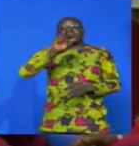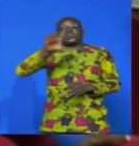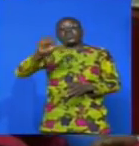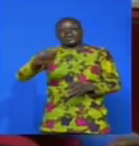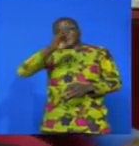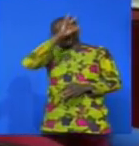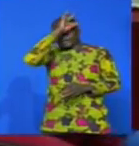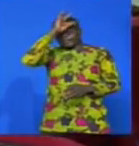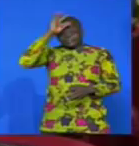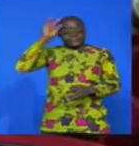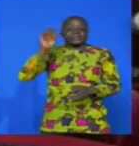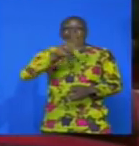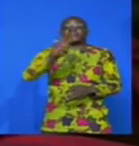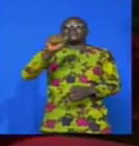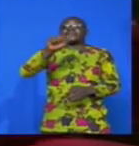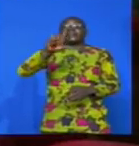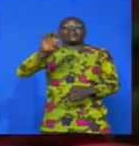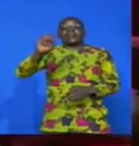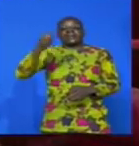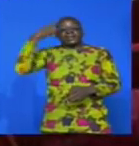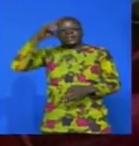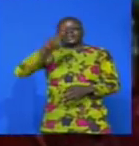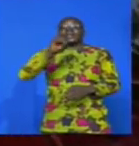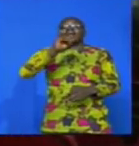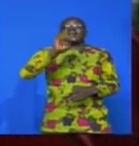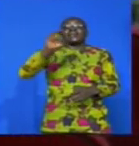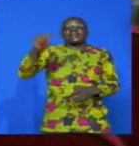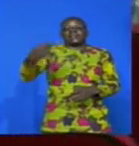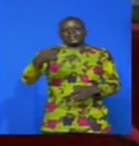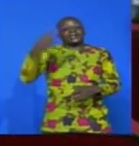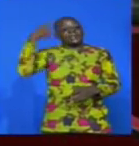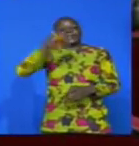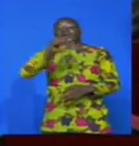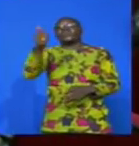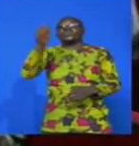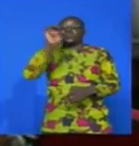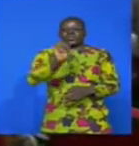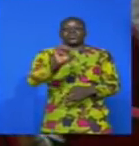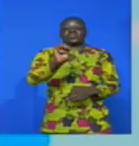la vallée du Rift, la dengue et l'hépatite E.